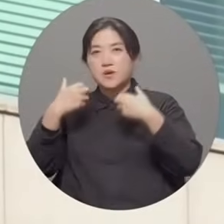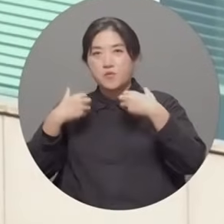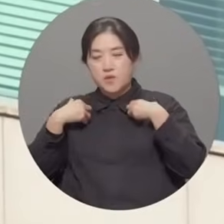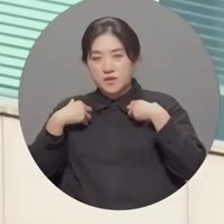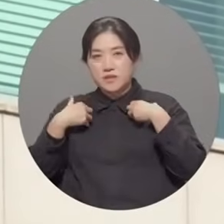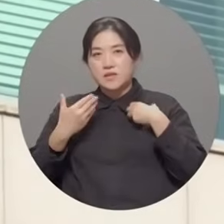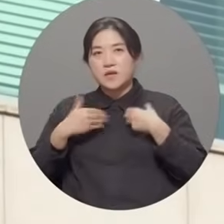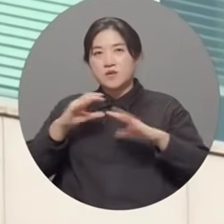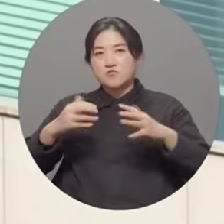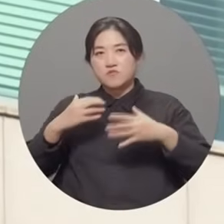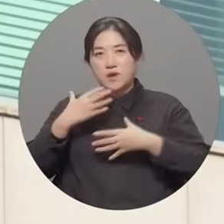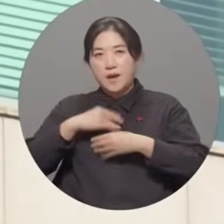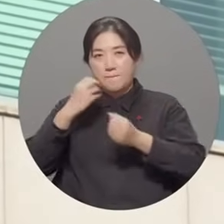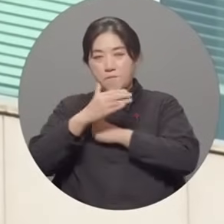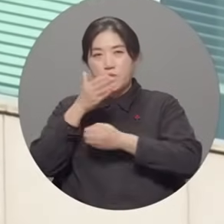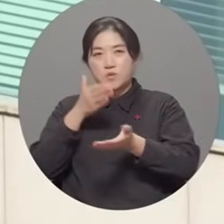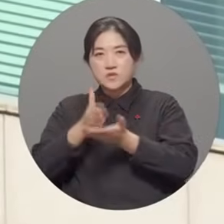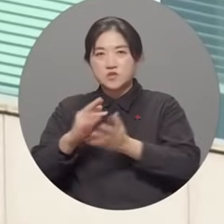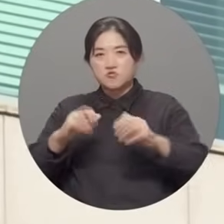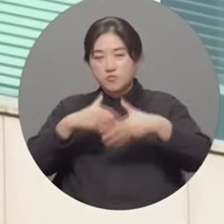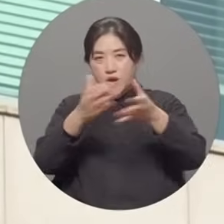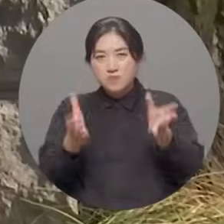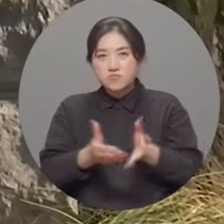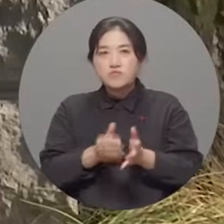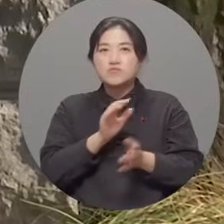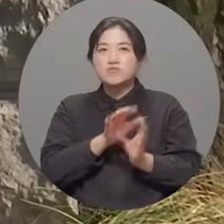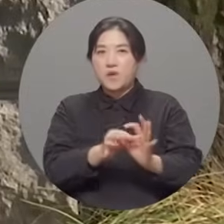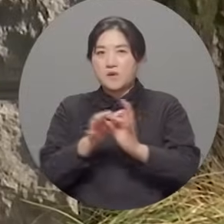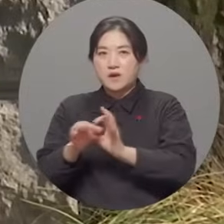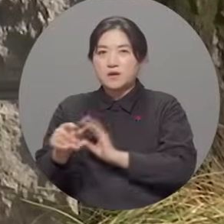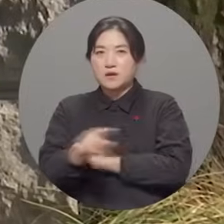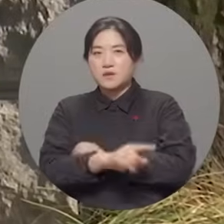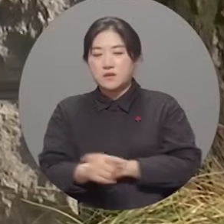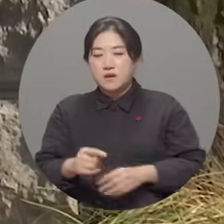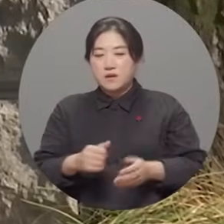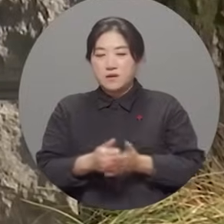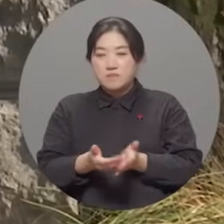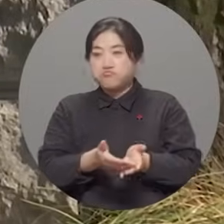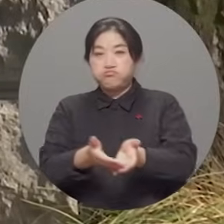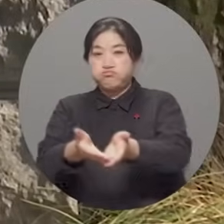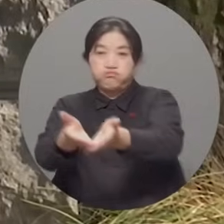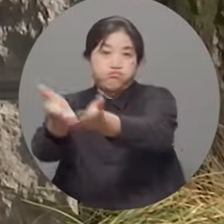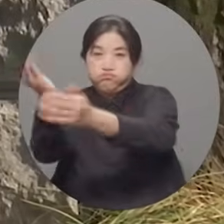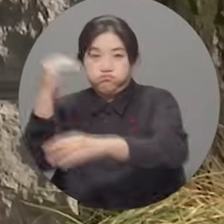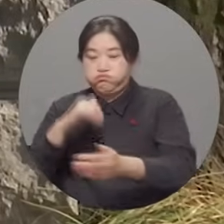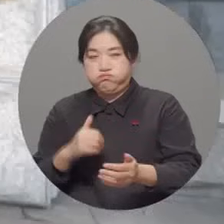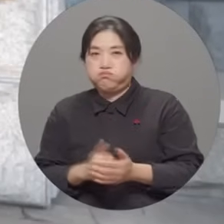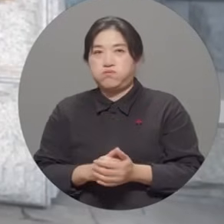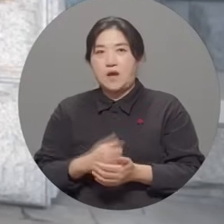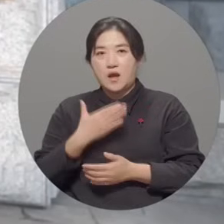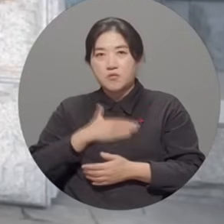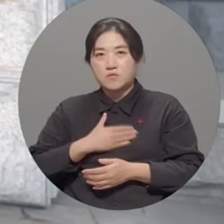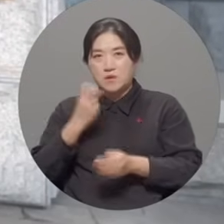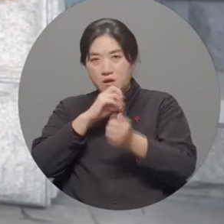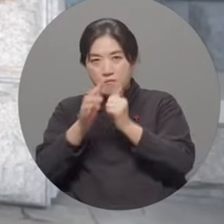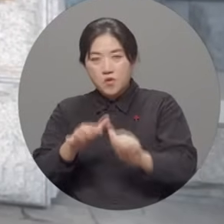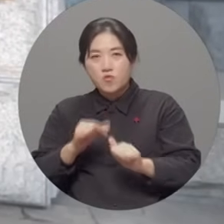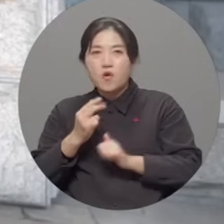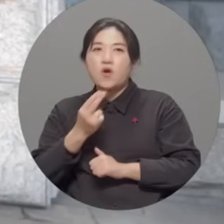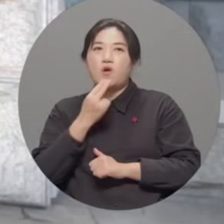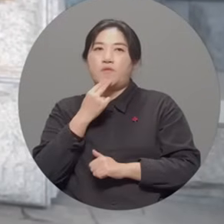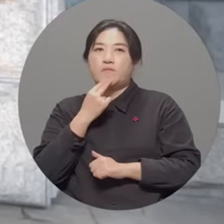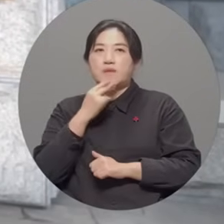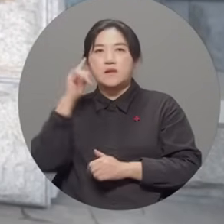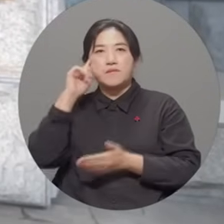당시 국가안보실, 국방부 등 관계기관들이 표류 상황을 인지하고도 신변 보호나 구호 조치를 취하지